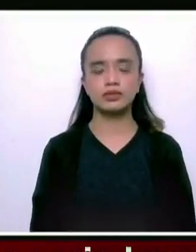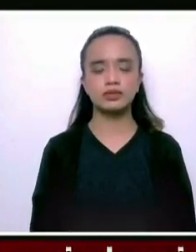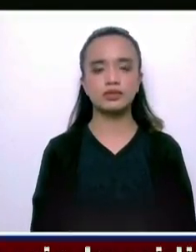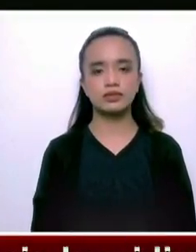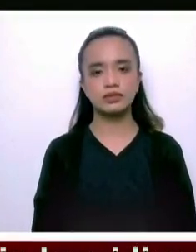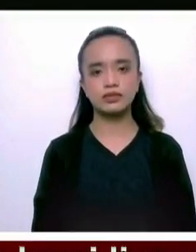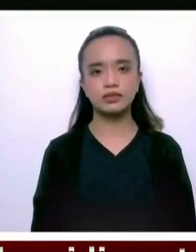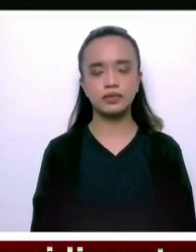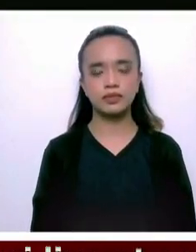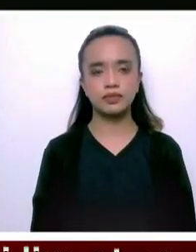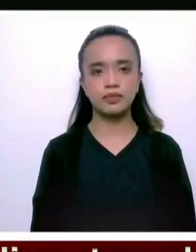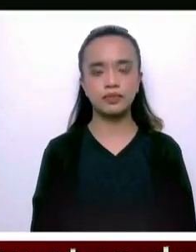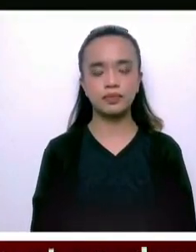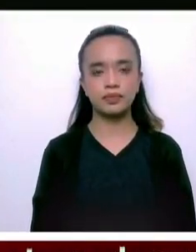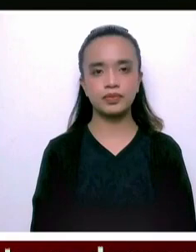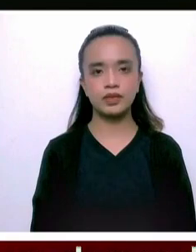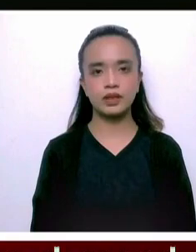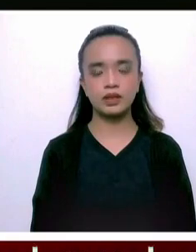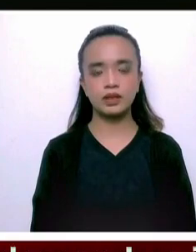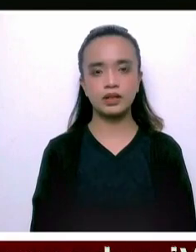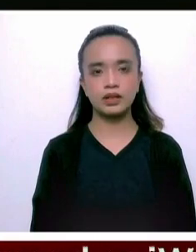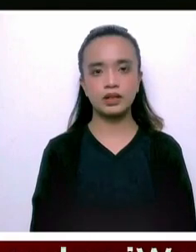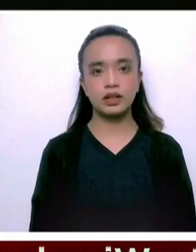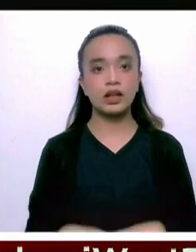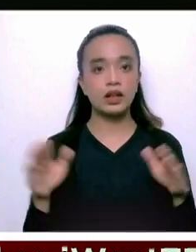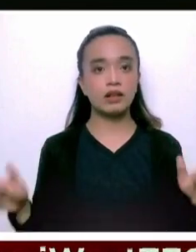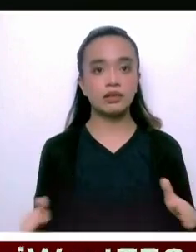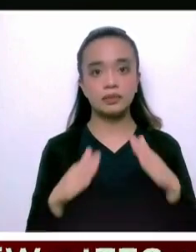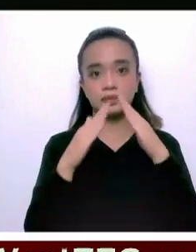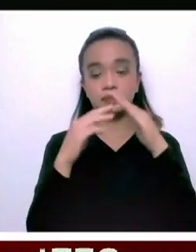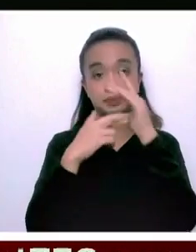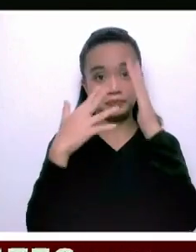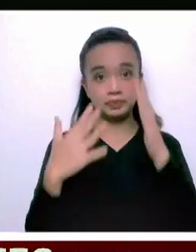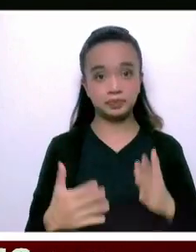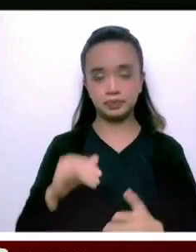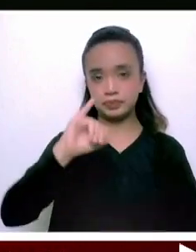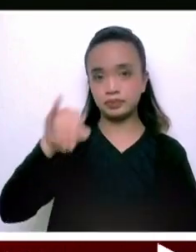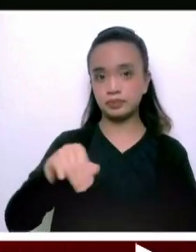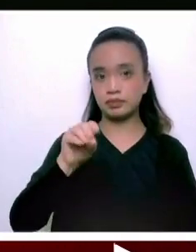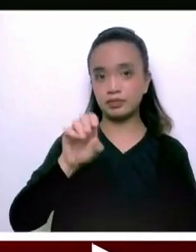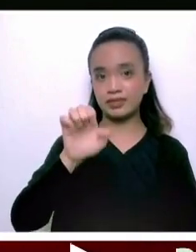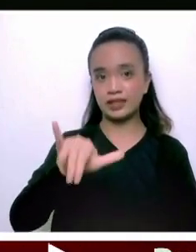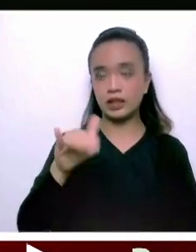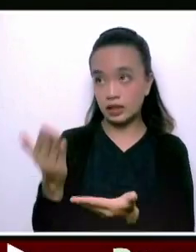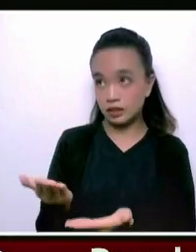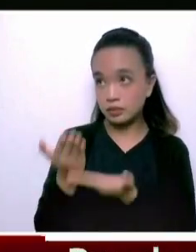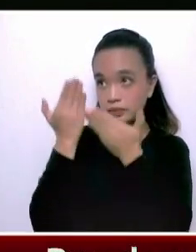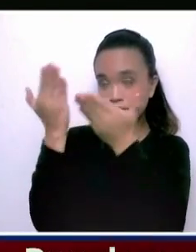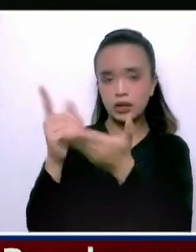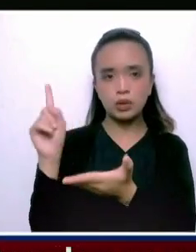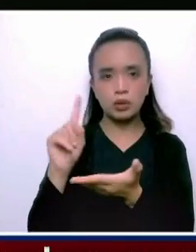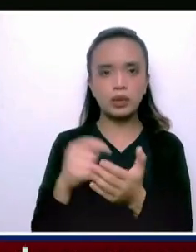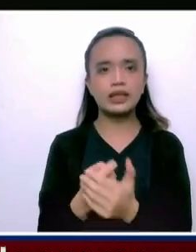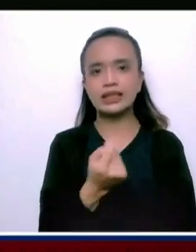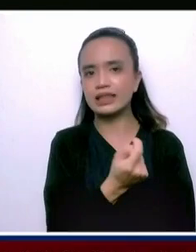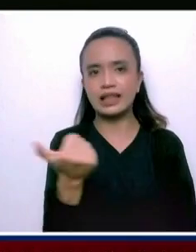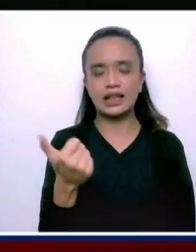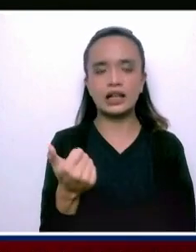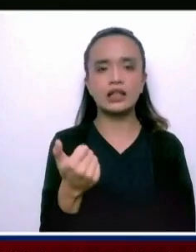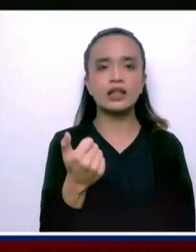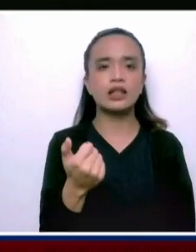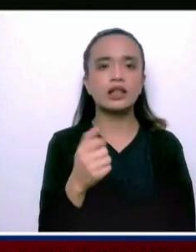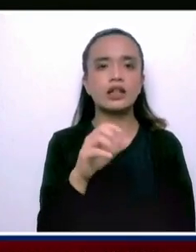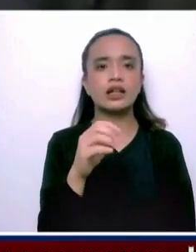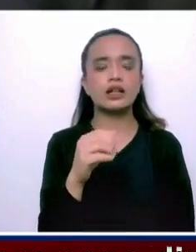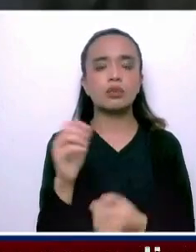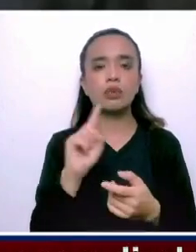Karen, iminungkahi naman ni Albay Representative Joey Salceda na i-abolish na ang Sugar Regulatory Administration.